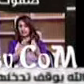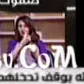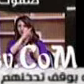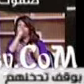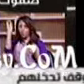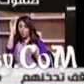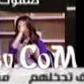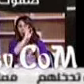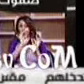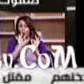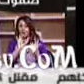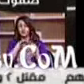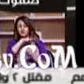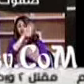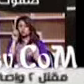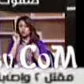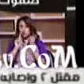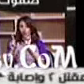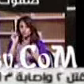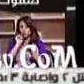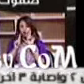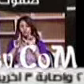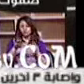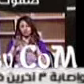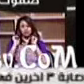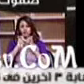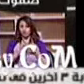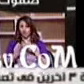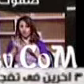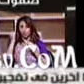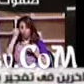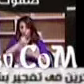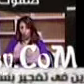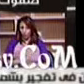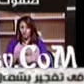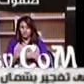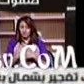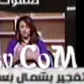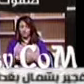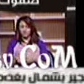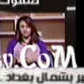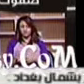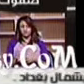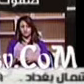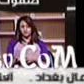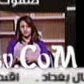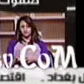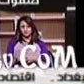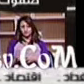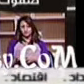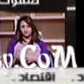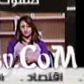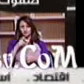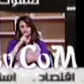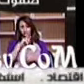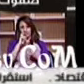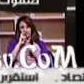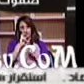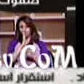هؤلاء المحافظين اللي اهالي محافظتهم رافضين وجودهم او توليهم هذه المناصب والله يا دكتور عمرو عشان اكون منصف